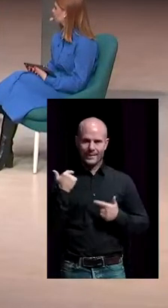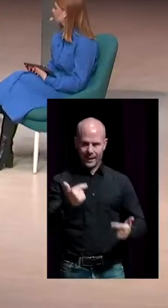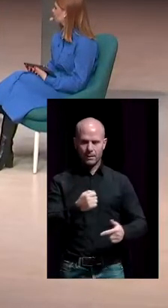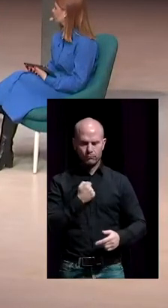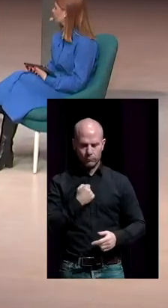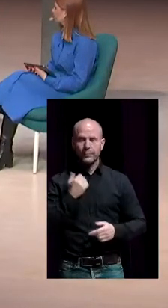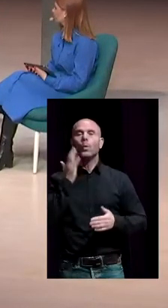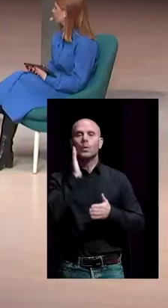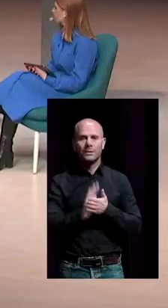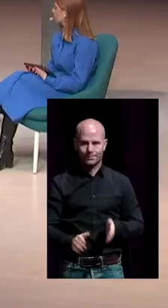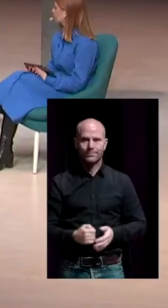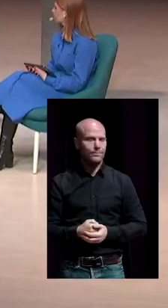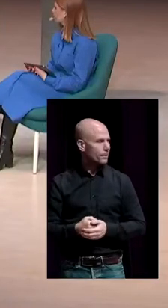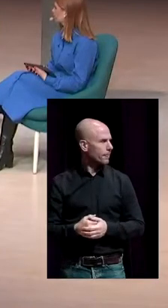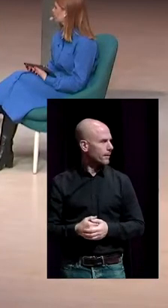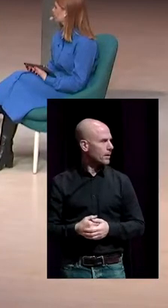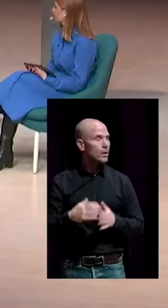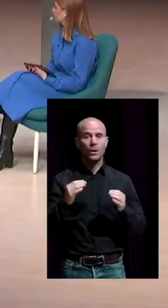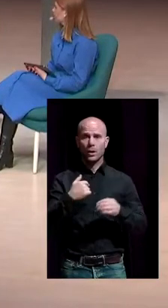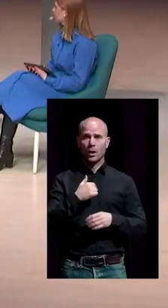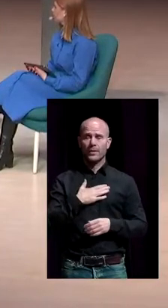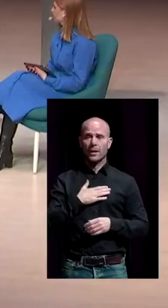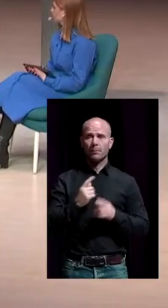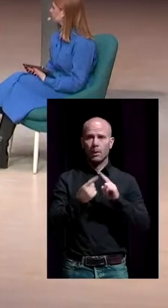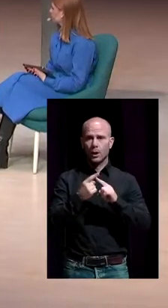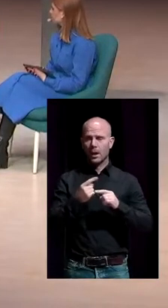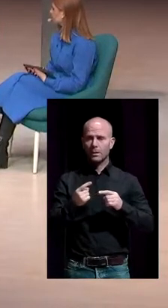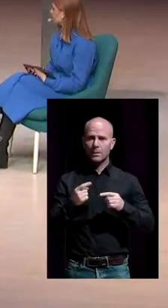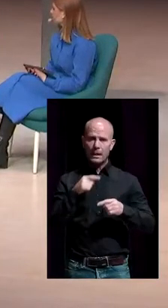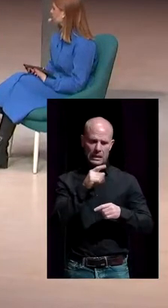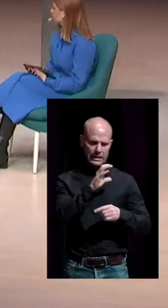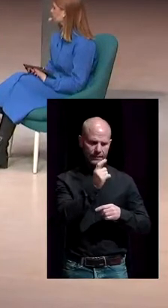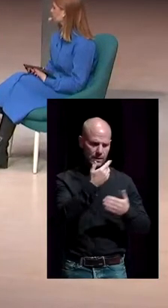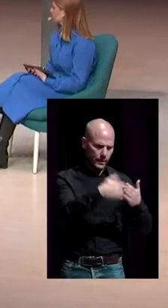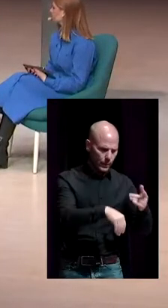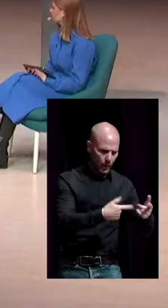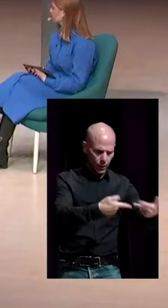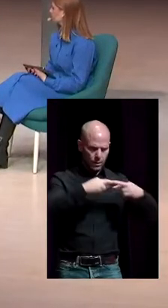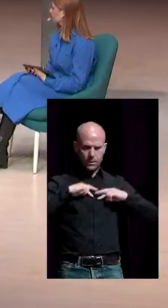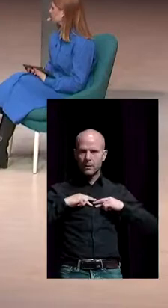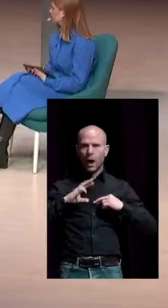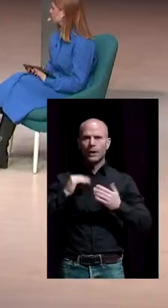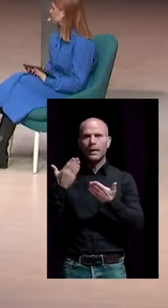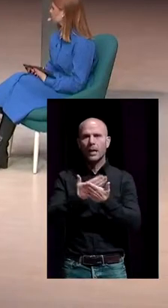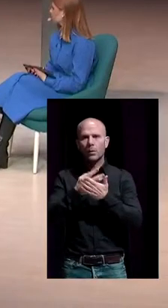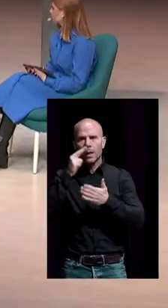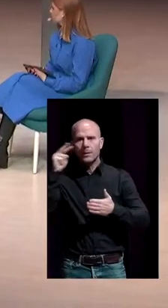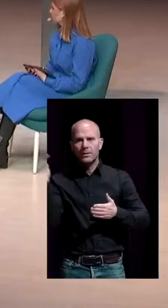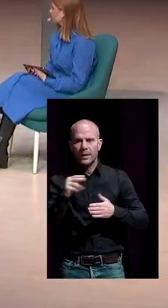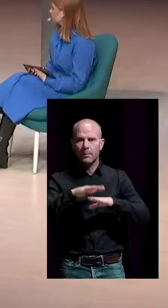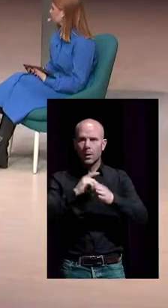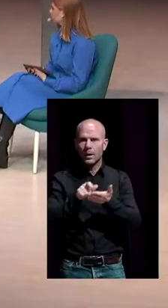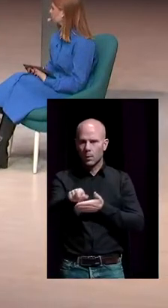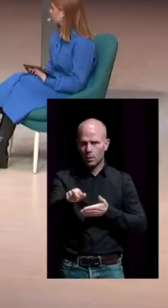Ursäkta. Jag skulle vilja börja där Stefan slutade faktiskt och säga att ta ett nationellt perspektiv på den här